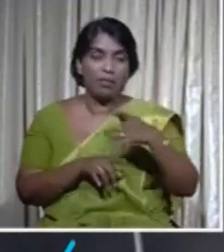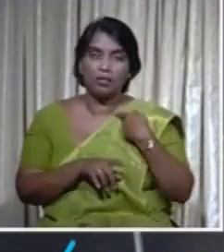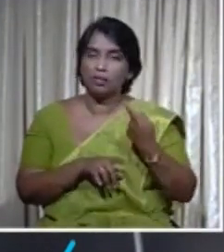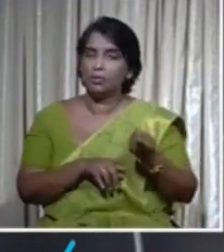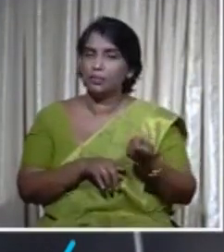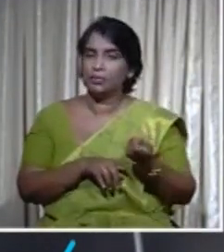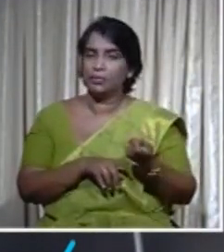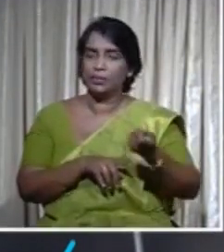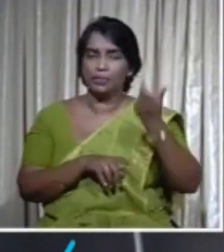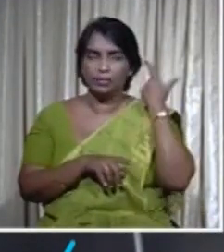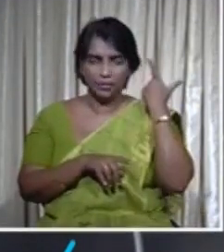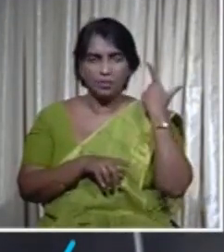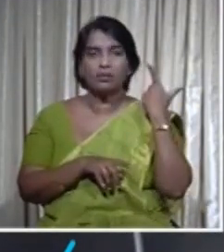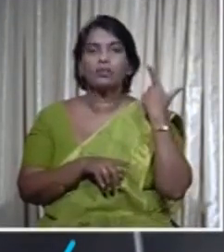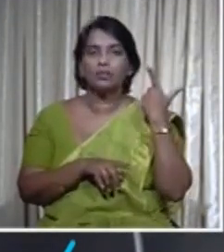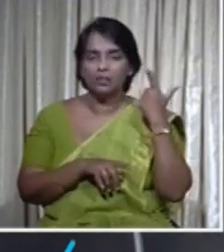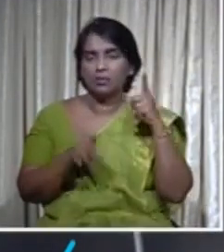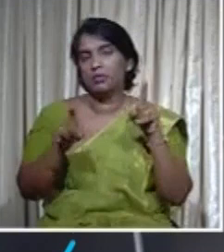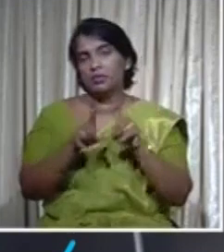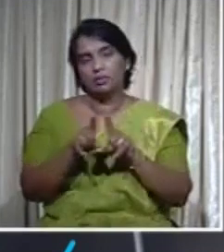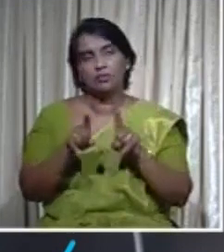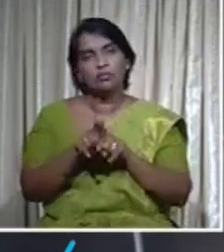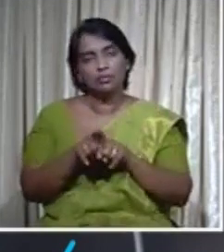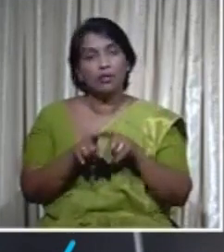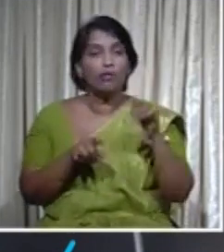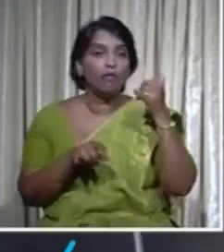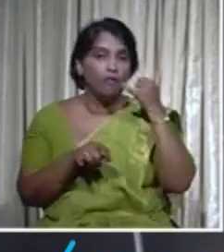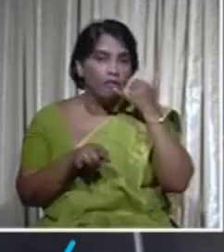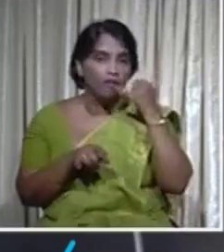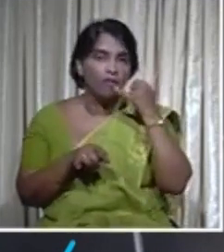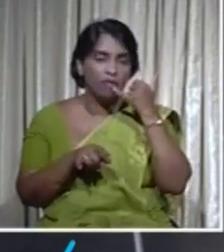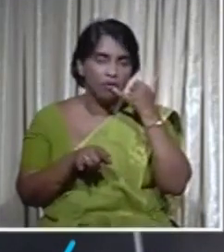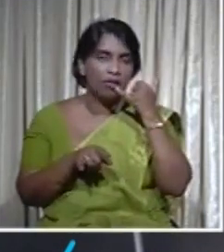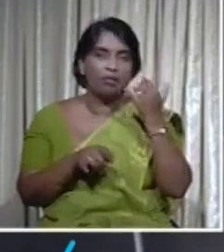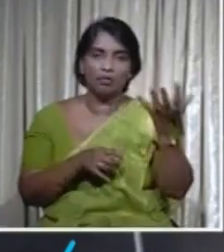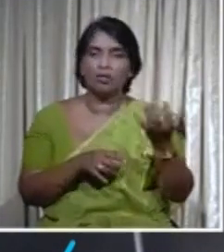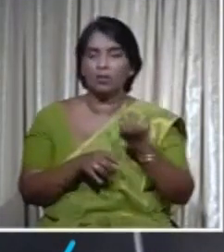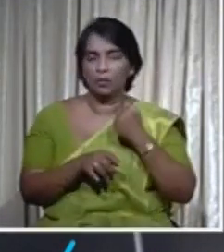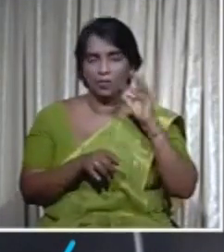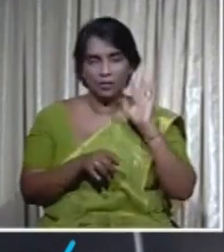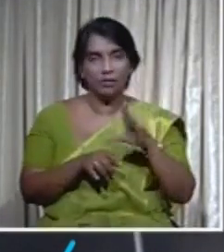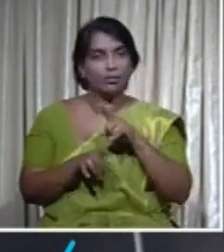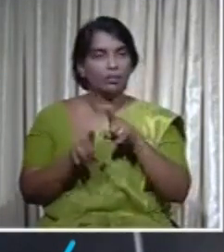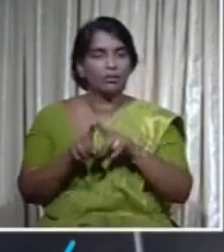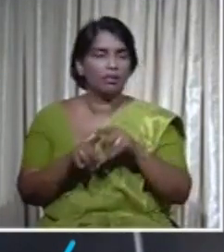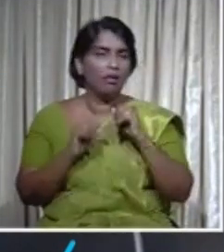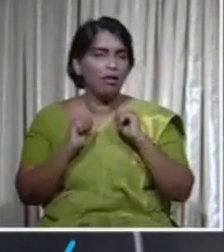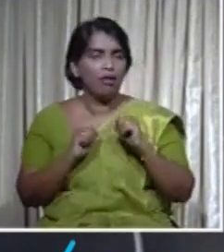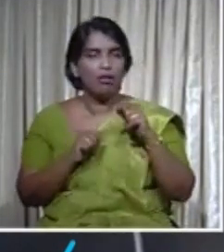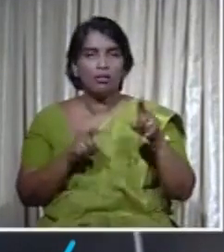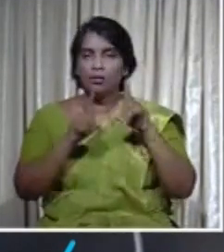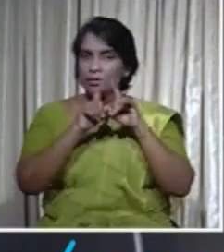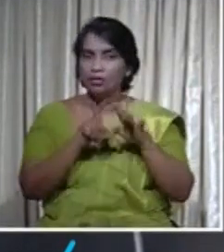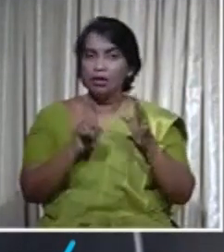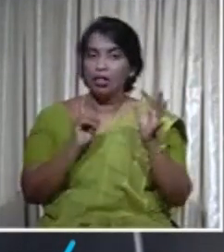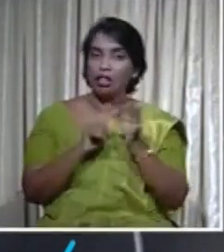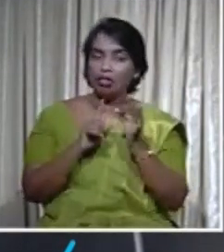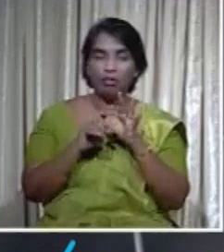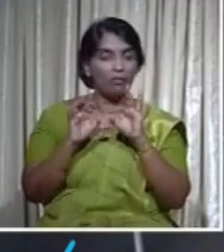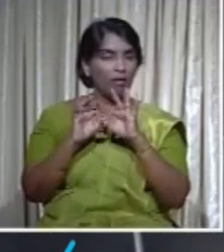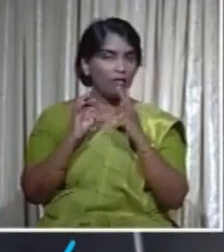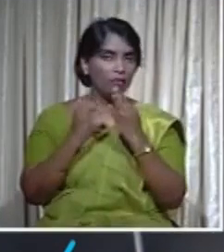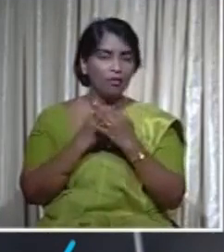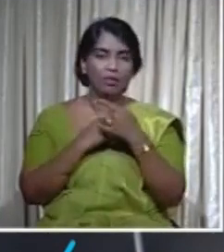பெற்றோர்கள் வாங்க வேண்டும் சாதாரண உழைக்கின்ற அந்த குடும்பம் எப்படி தன்னுடைய குழந்தைக்கு ஒரு போனை